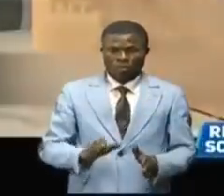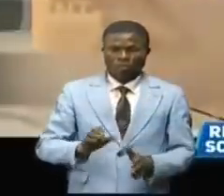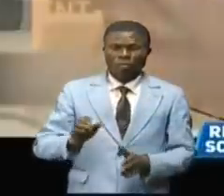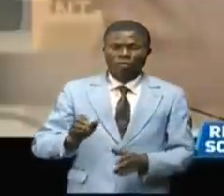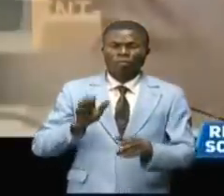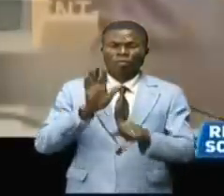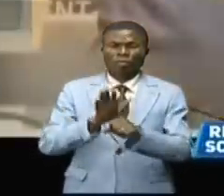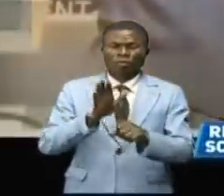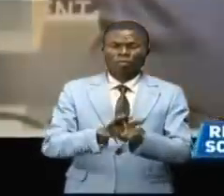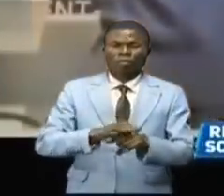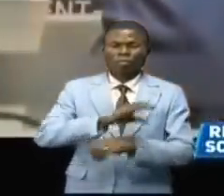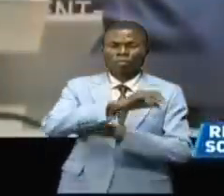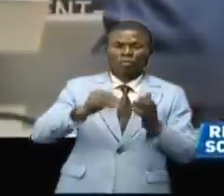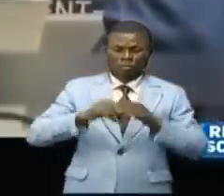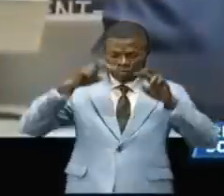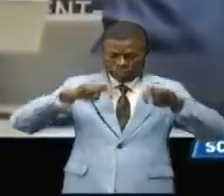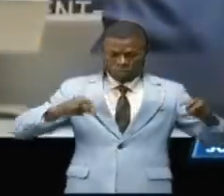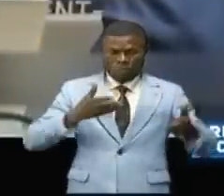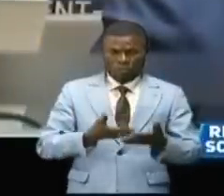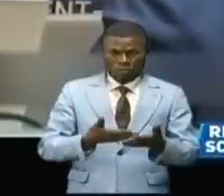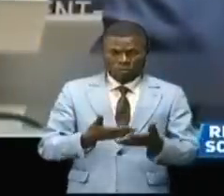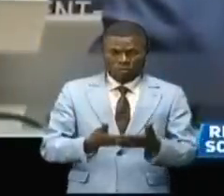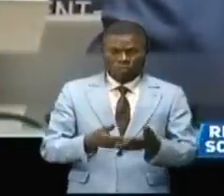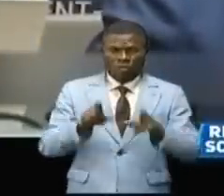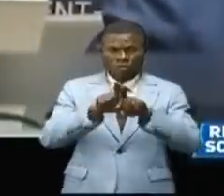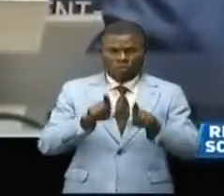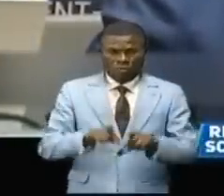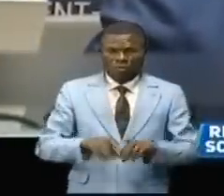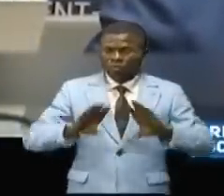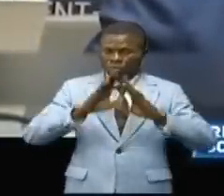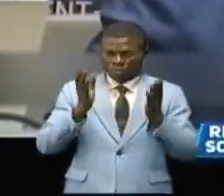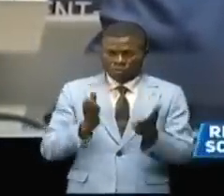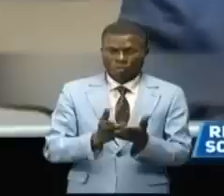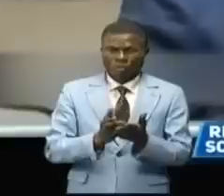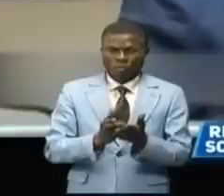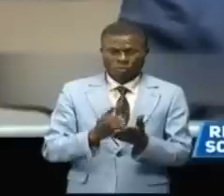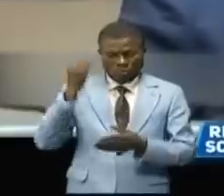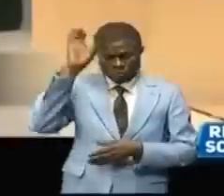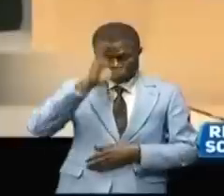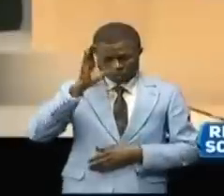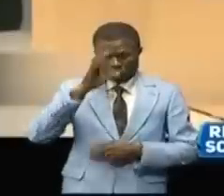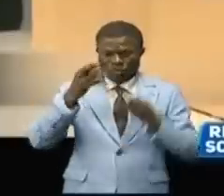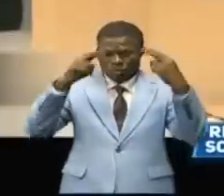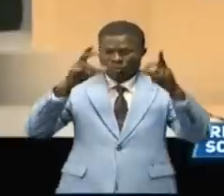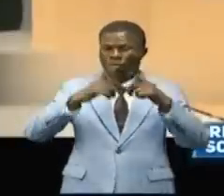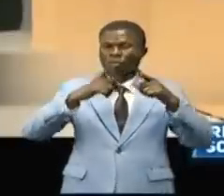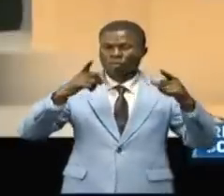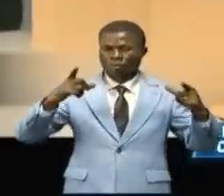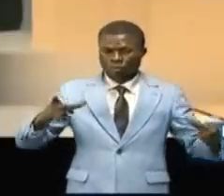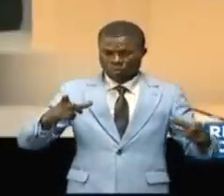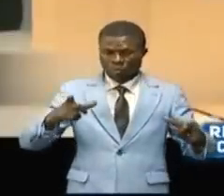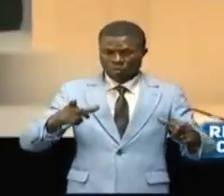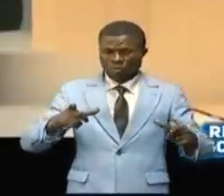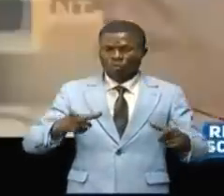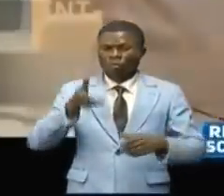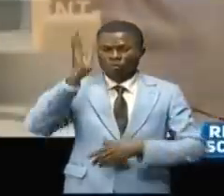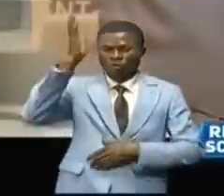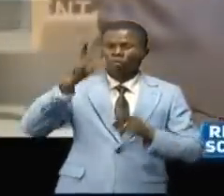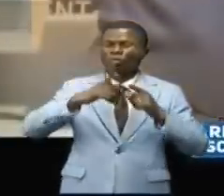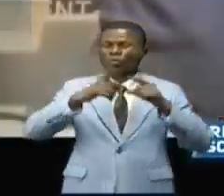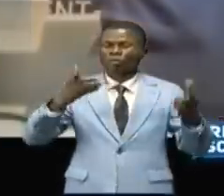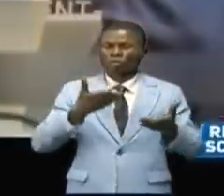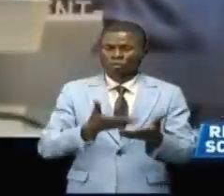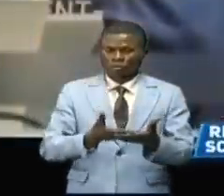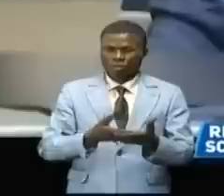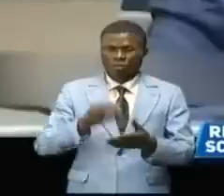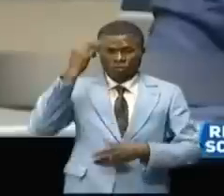les différents centres de recherche. Et tous ne jurent que pour la grande réussite de cet événement majeur.